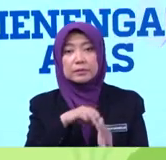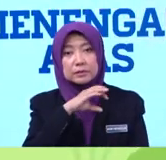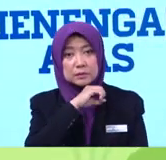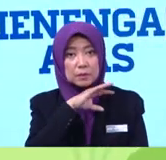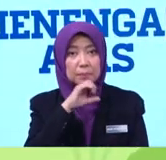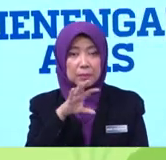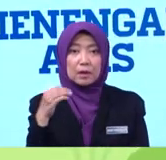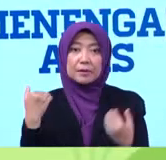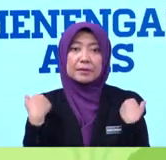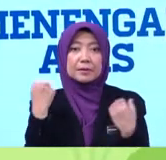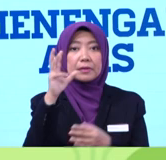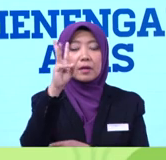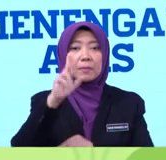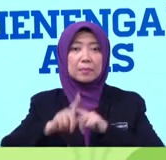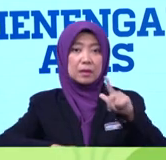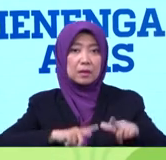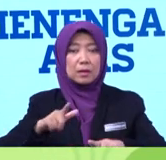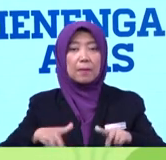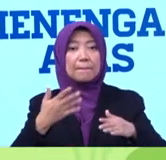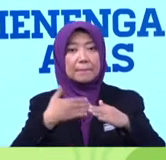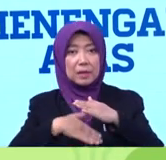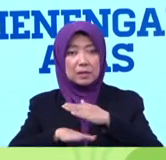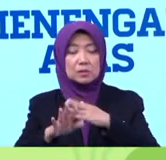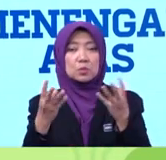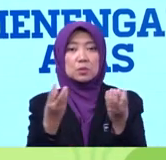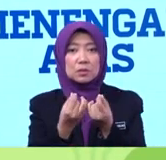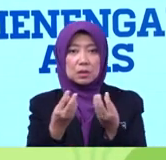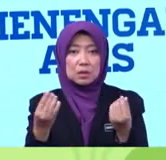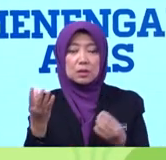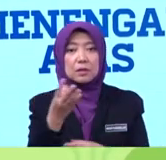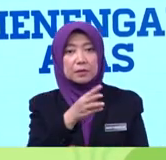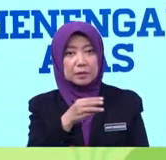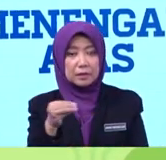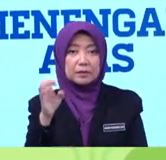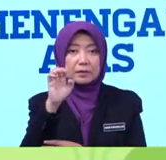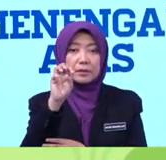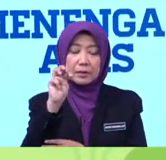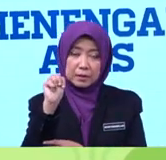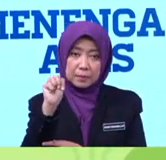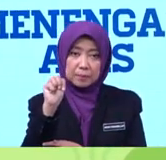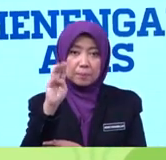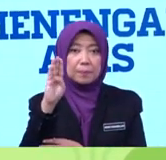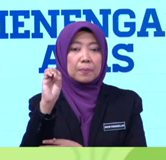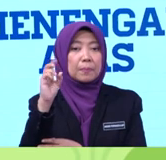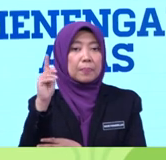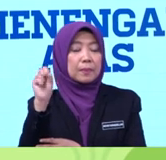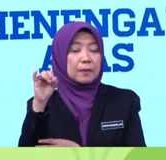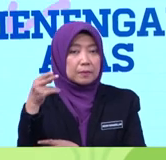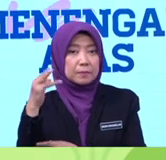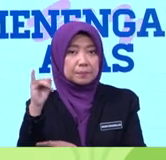yang pertama masukkan tanah dan Im bogoshi yaitu Im tadi